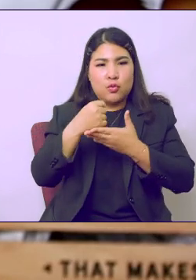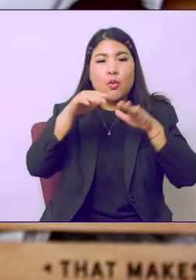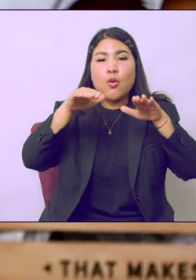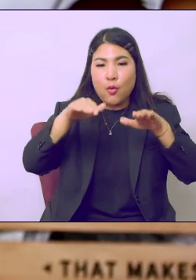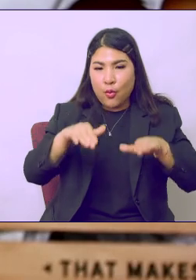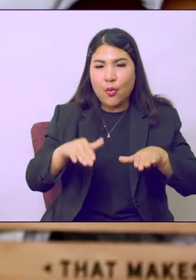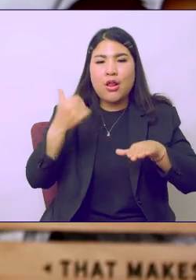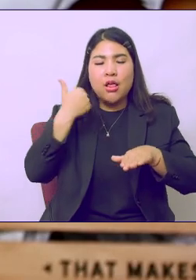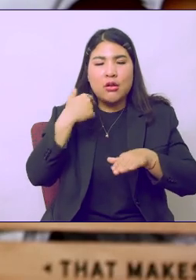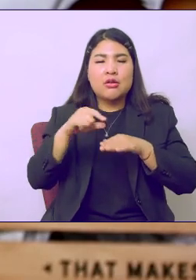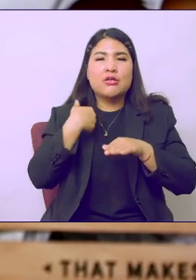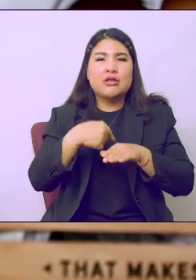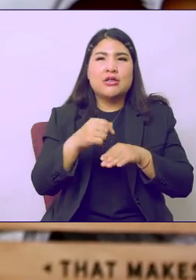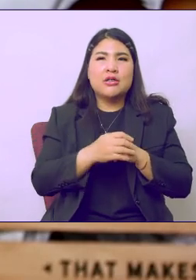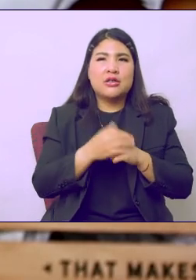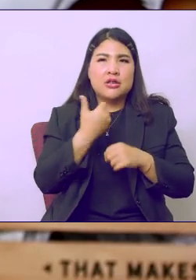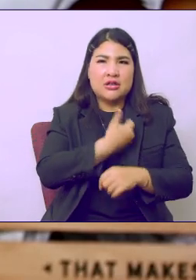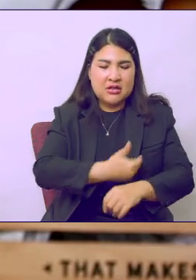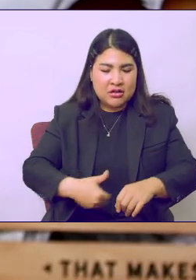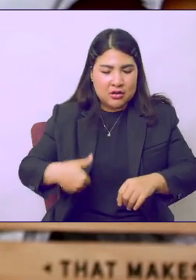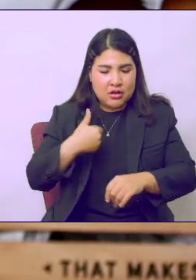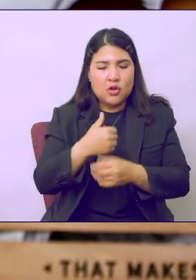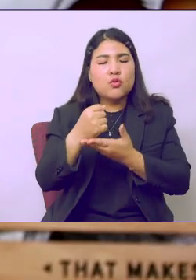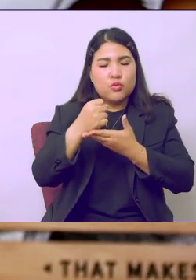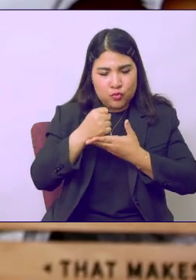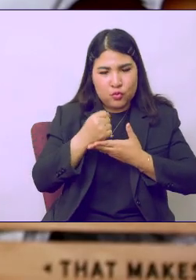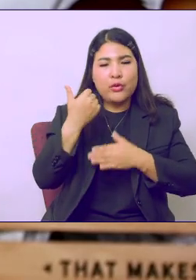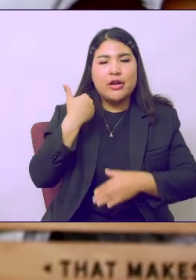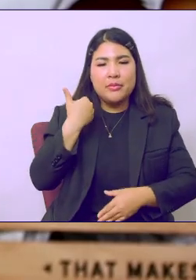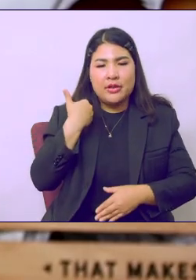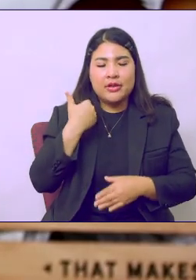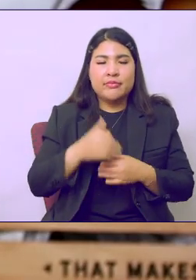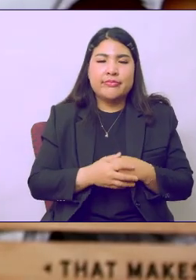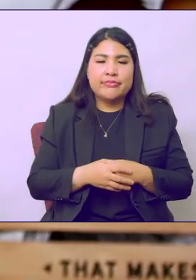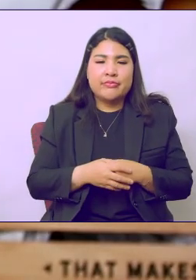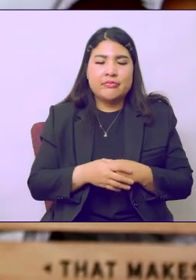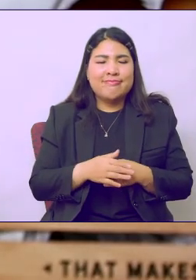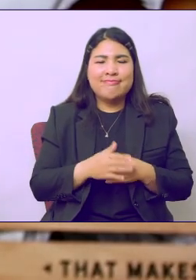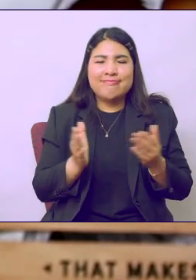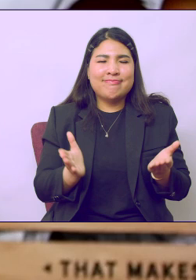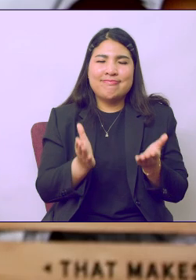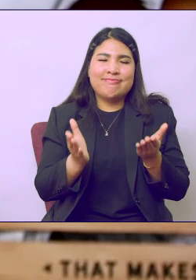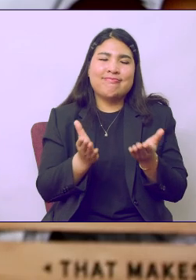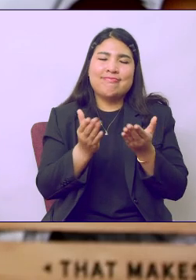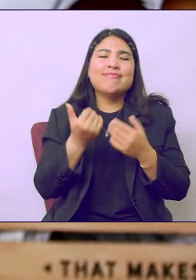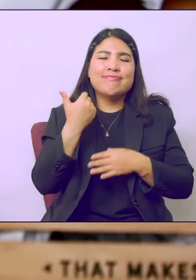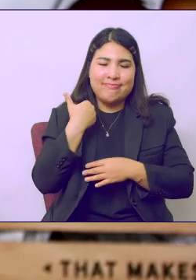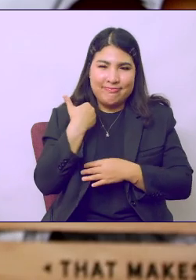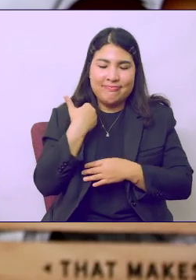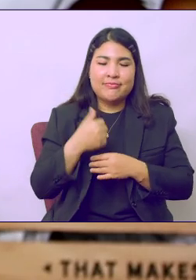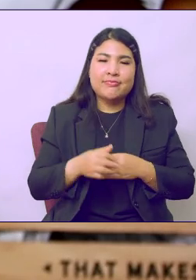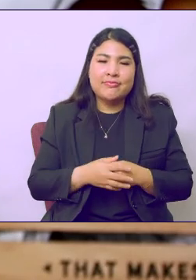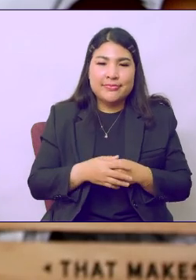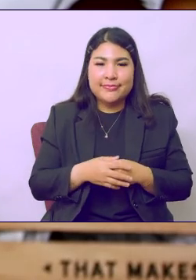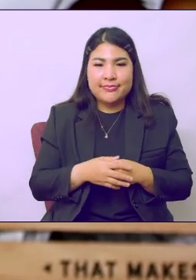เยอะมากแล้วก็ไปกระตุ้นการทำงานของวากัสเนิฟได้ดีมากๆเลยนะครับมีวิจัยสนับสนุนมากเลยนะครับเรื่องนี้นะครับแล้ว